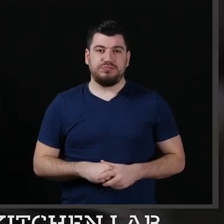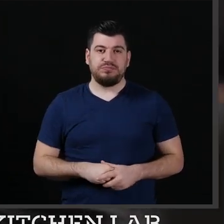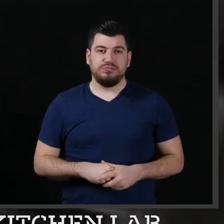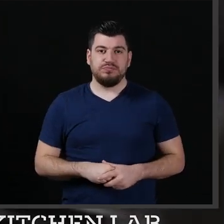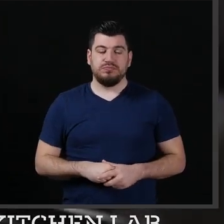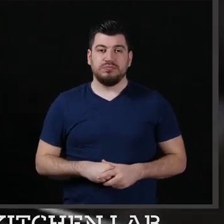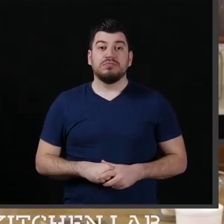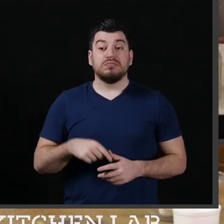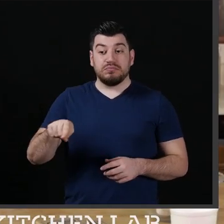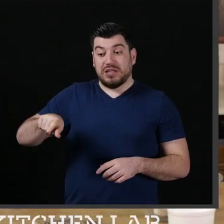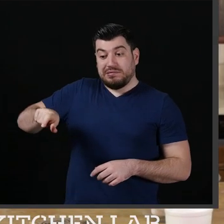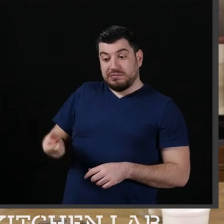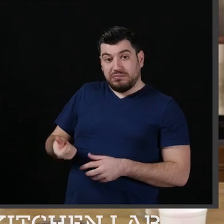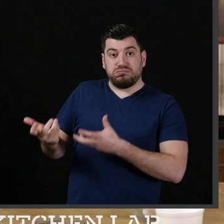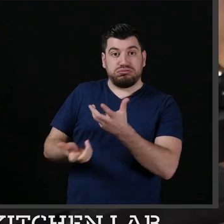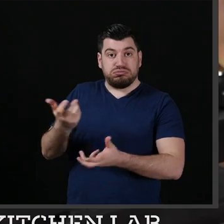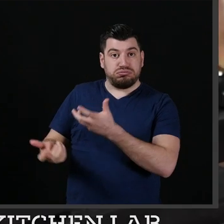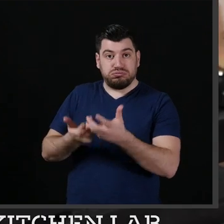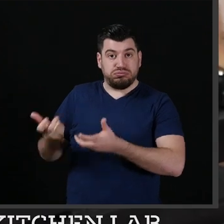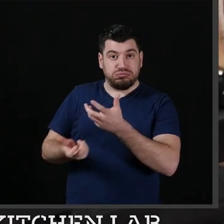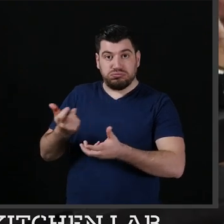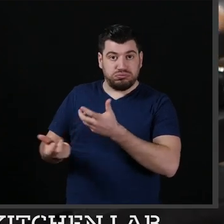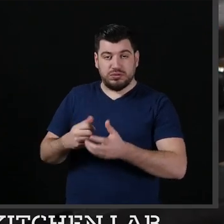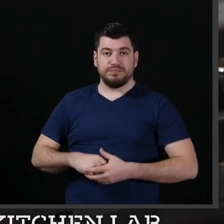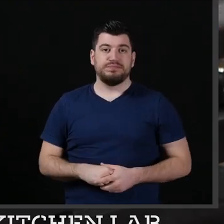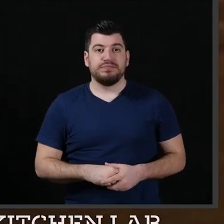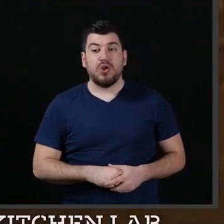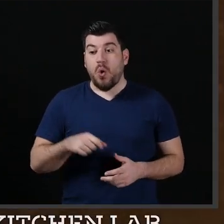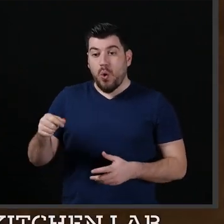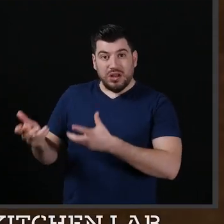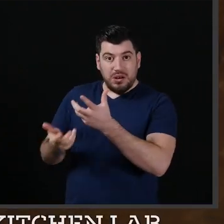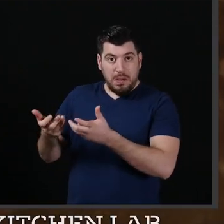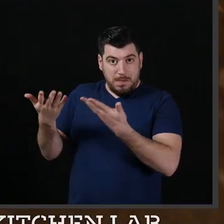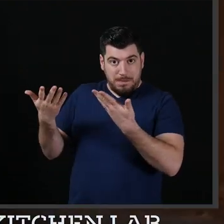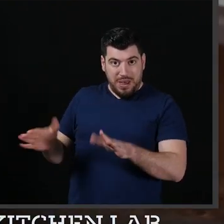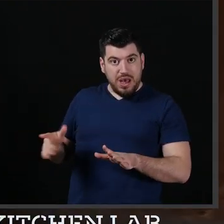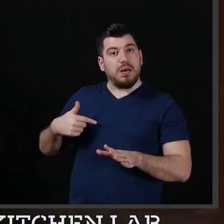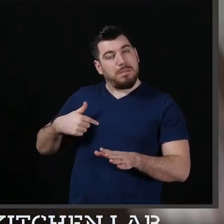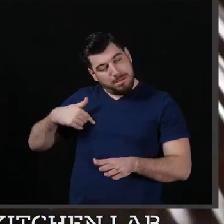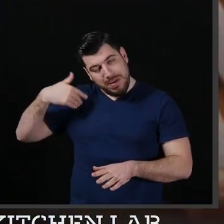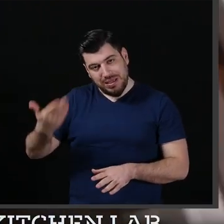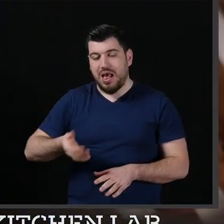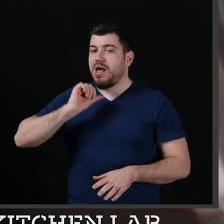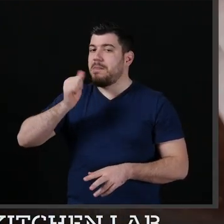Και ανάβουμε το μάτι μας και περιμένουμε να πάρει μία βράση το μείγμα μας. Με το που πάρει βράση θα ρίξουμε μέσα στην κουβερτούρα.